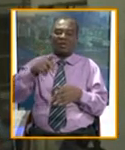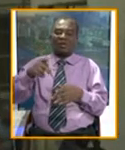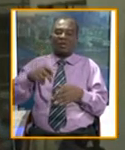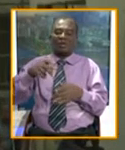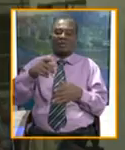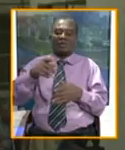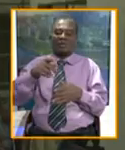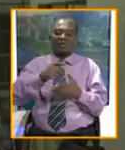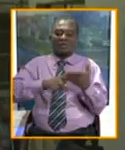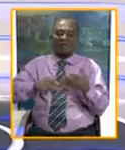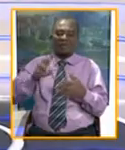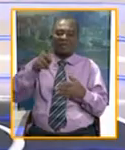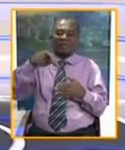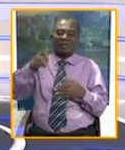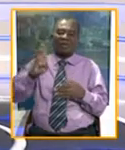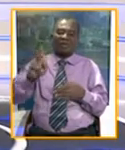la route d'Anyama.